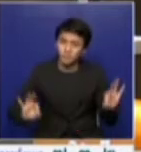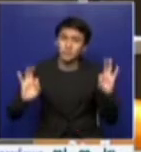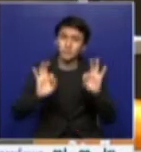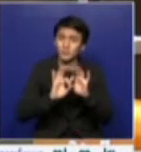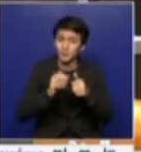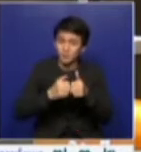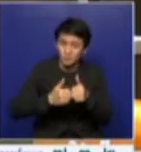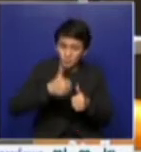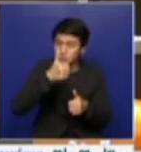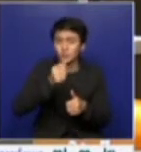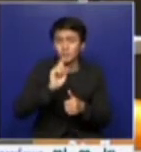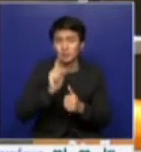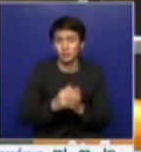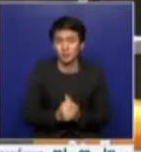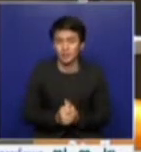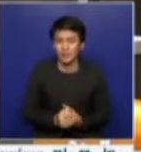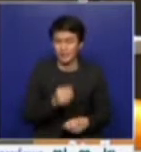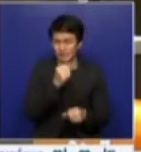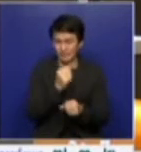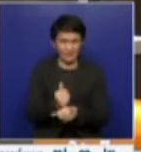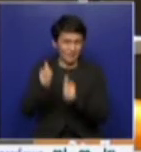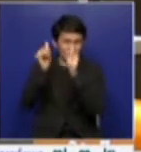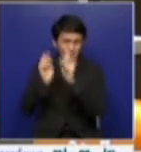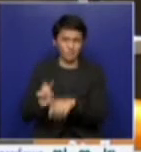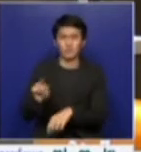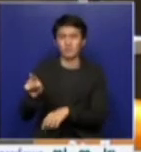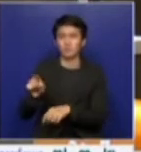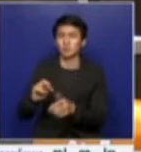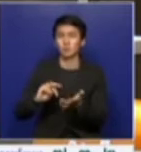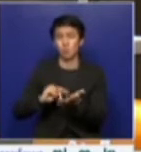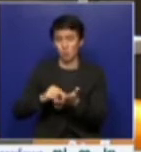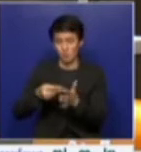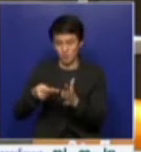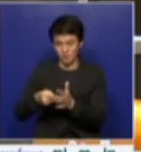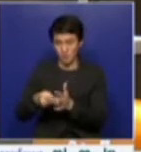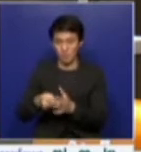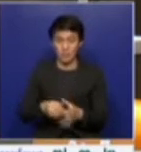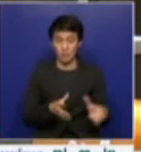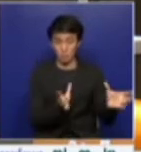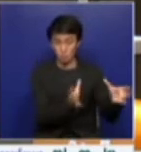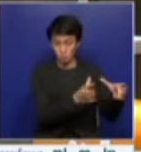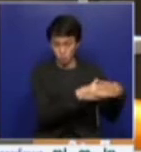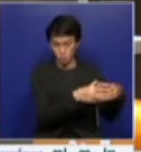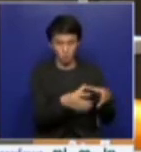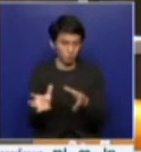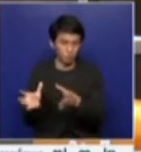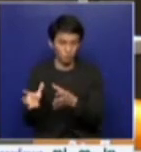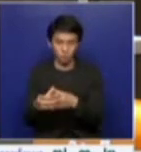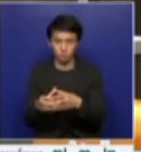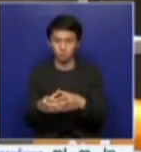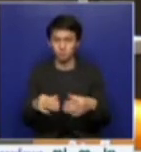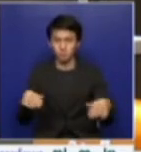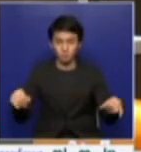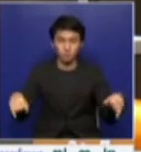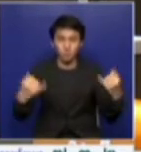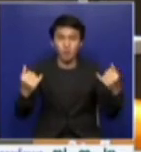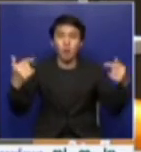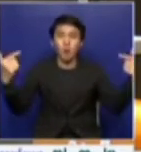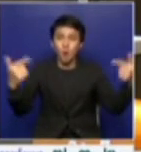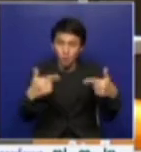การทำลักษณะเช่นนี้เป็นการสุ่มเสี่ยงที่มวลชนทั้งสองฝ่ายนั้นจะเกิดการปะทะกัน